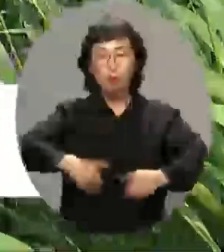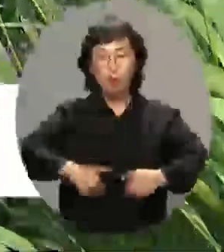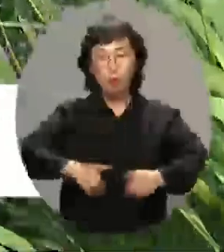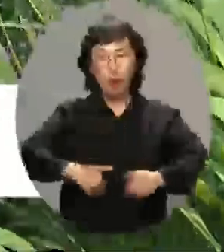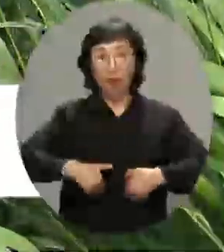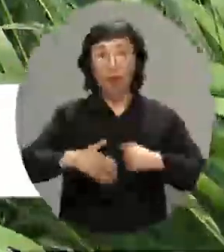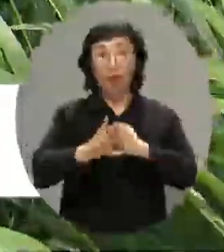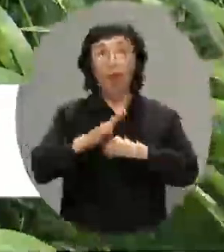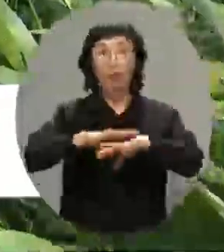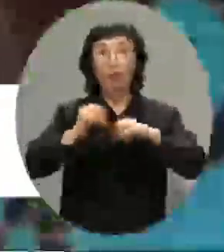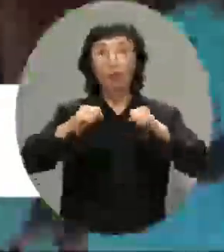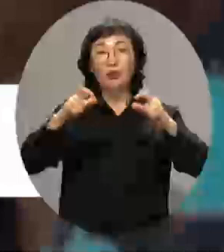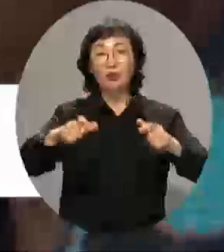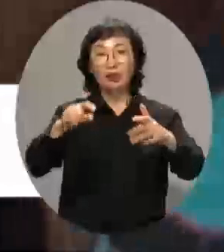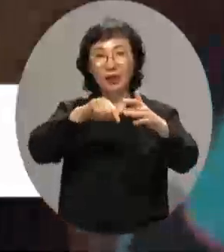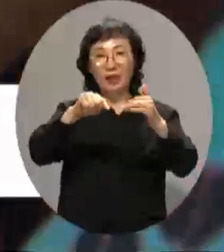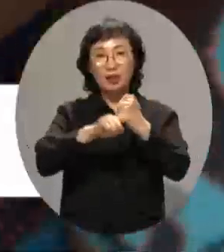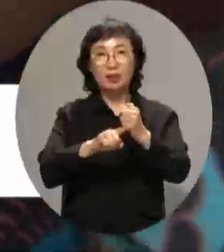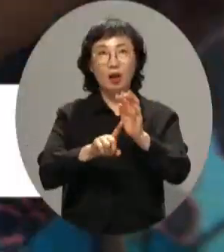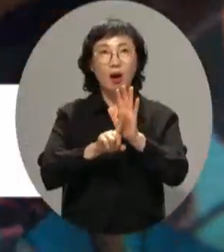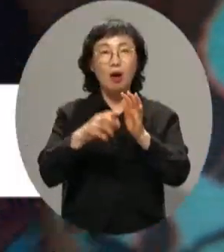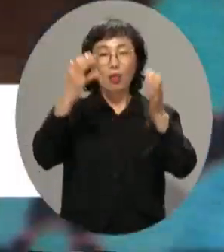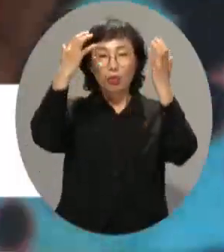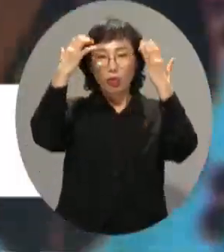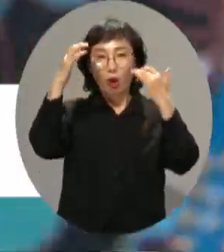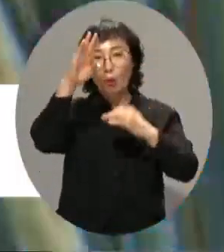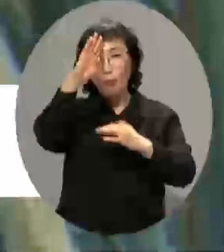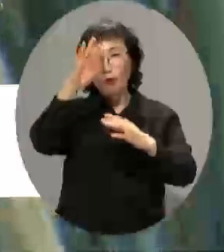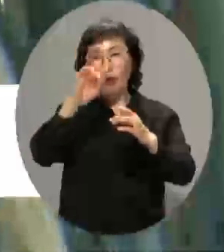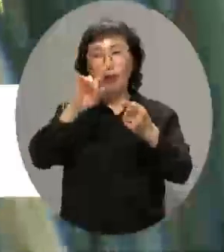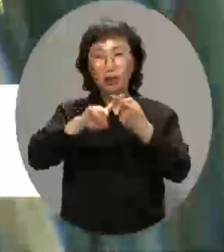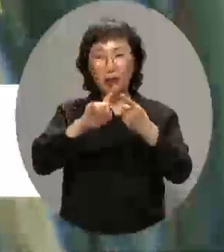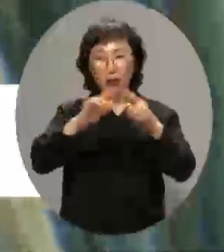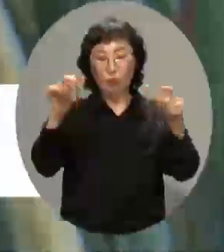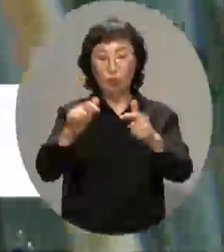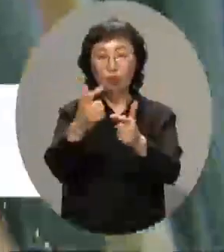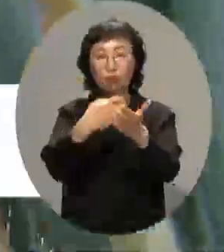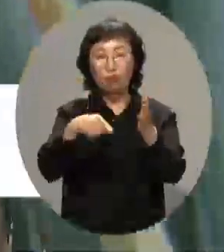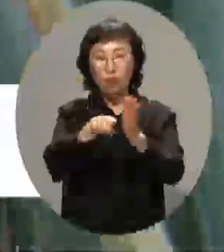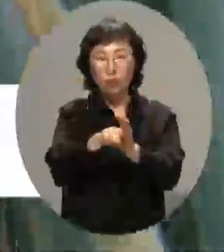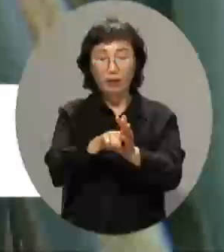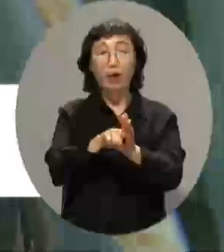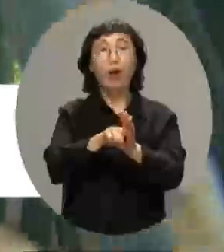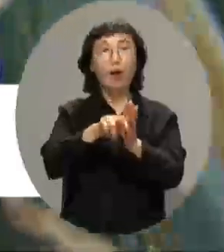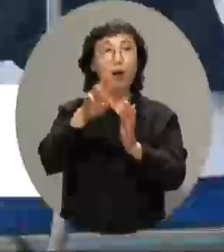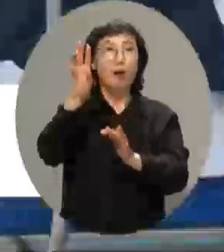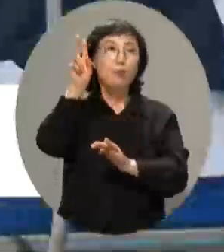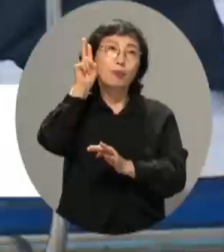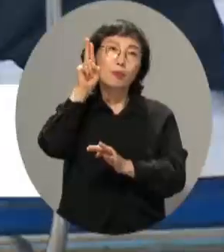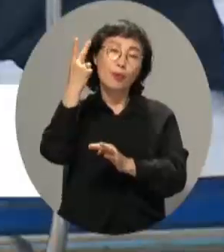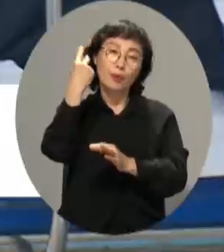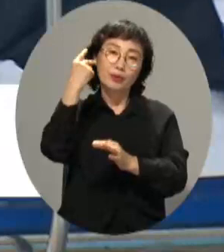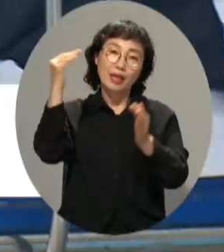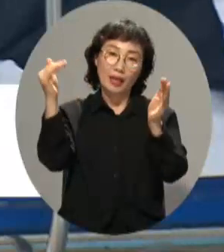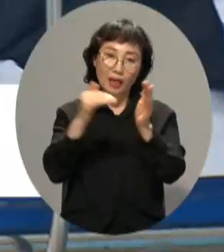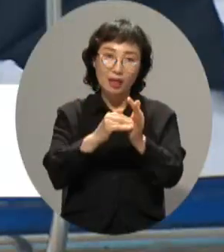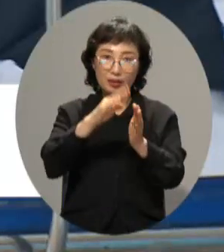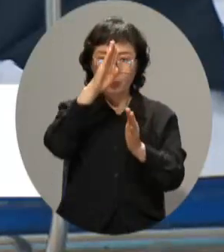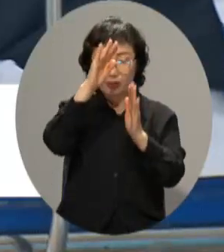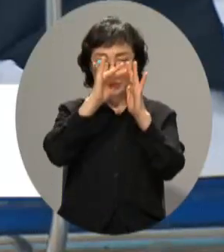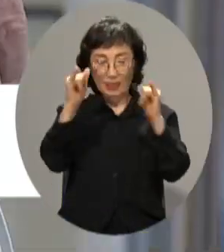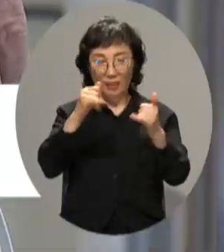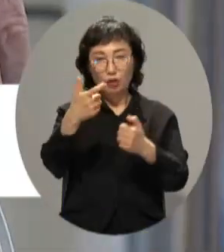전라북도에 따르면 온열 질환 감시체계 를 가동한 지난 5월 20일부터 그제 까지 돈을 온열 질환자는 모두